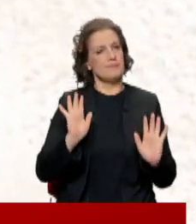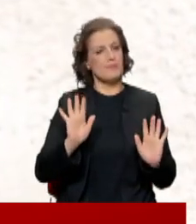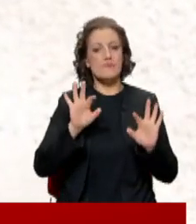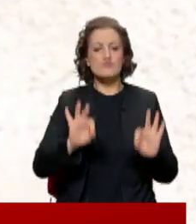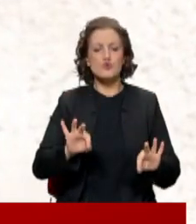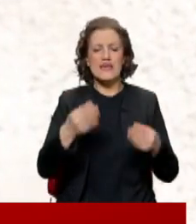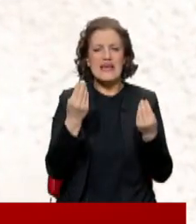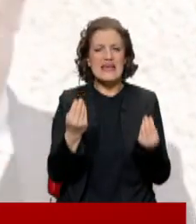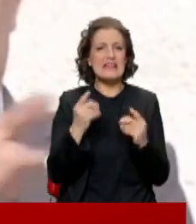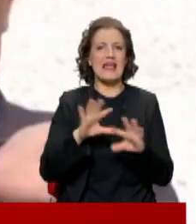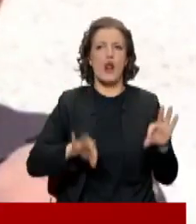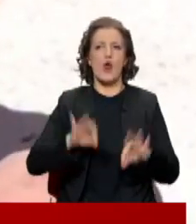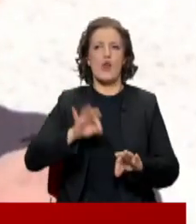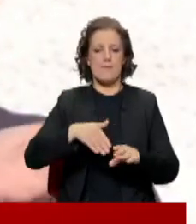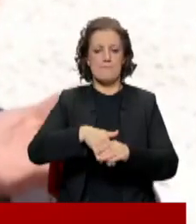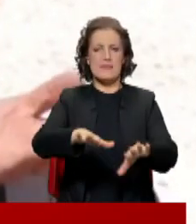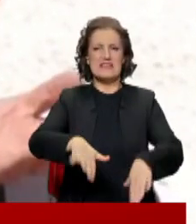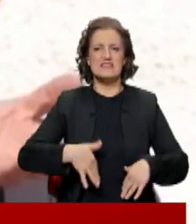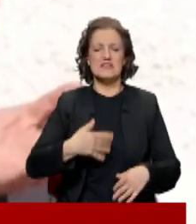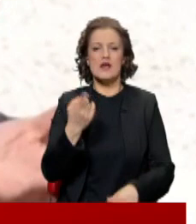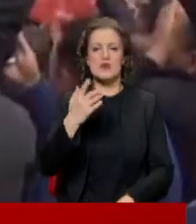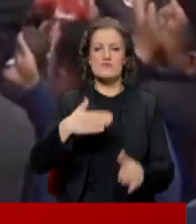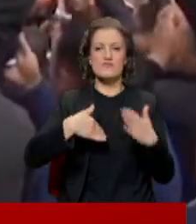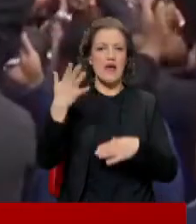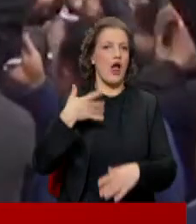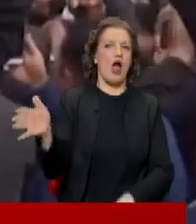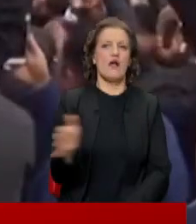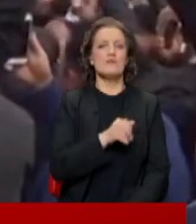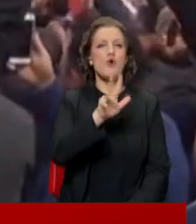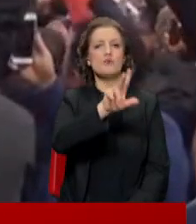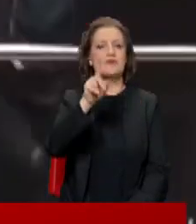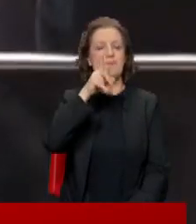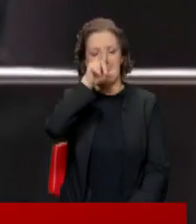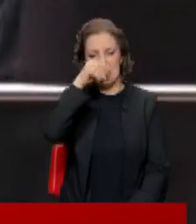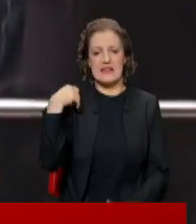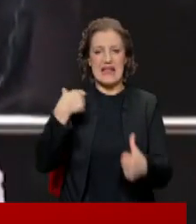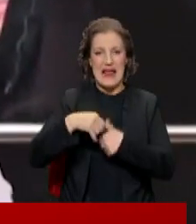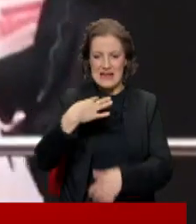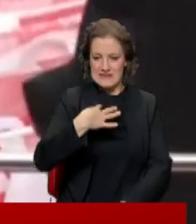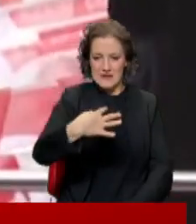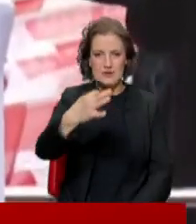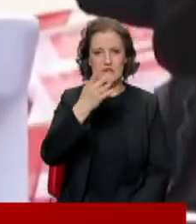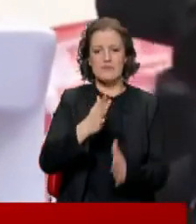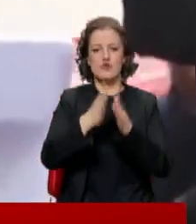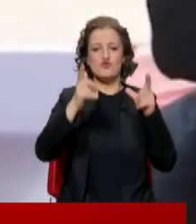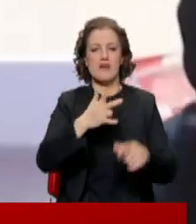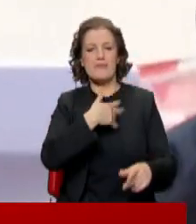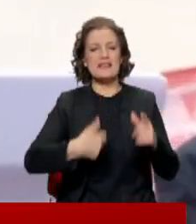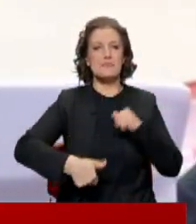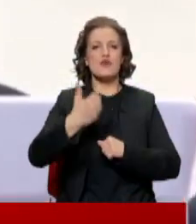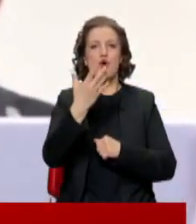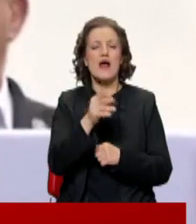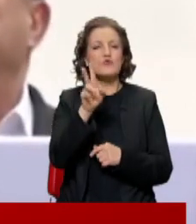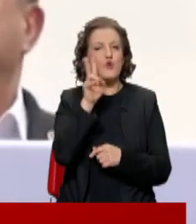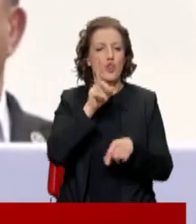Bunu iyi değerlendirin. Meclisteki çoğunluğumuzu da alalım. 31 Mart'ta yeniden seçilmesi halinde Büyükşehir Belediye Başkanı olarak